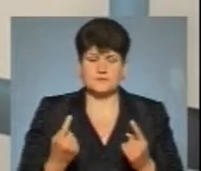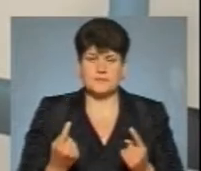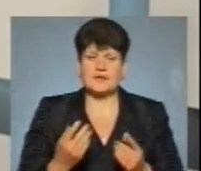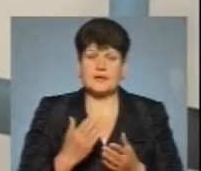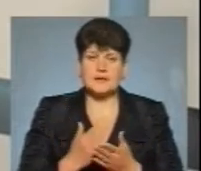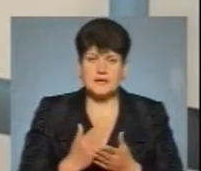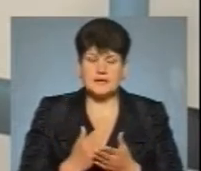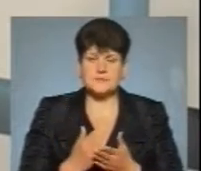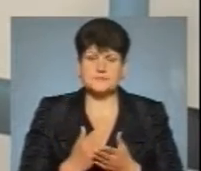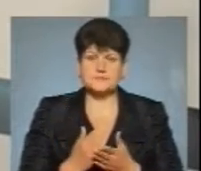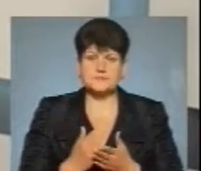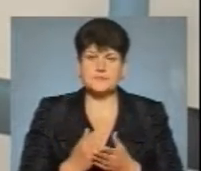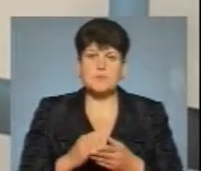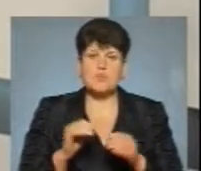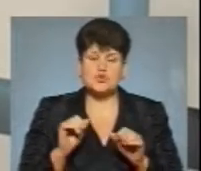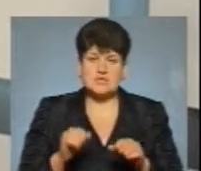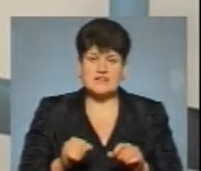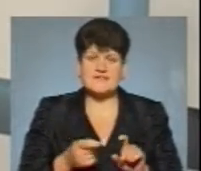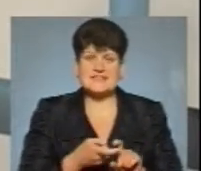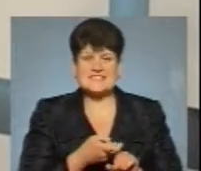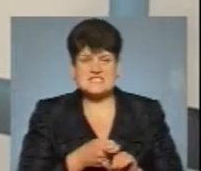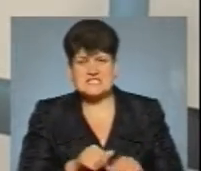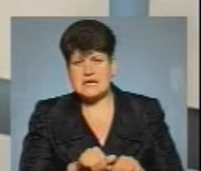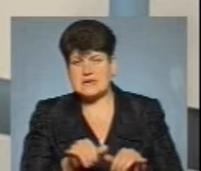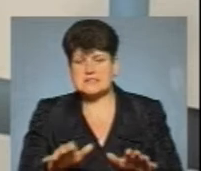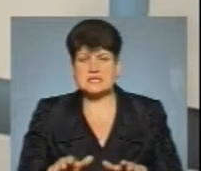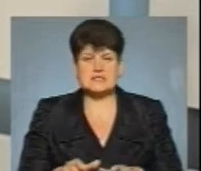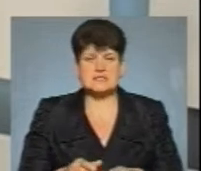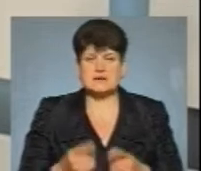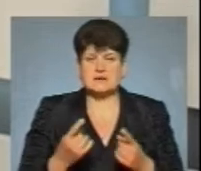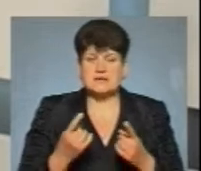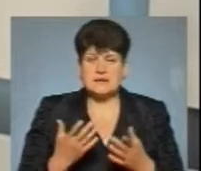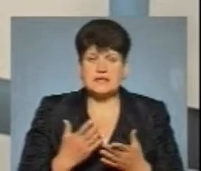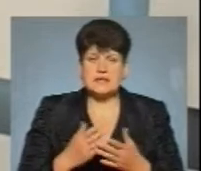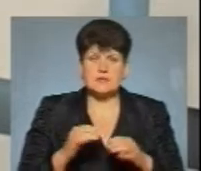є можливість заразитися також дуже висока, є